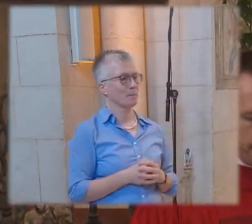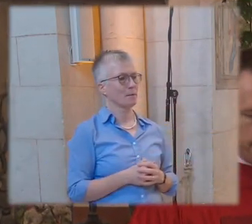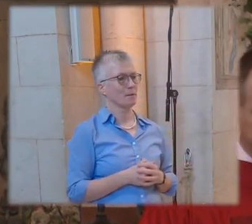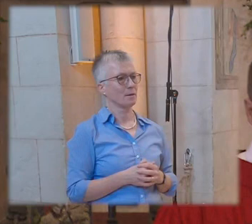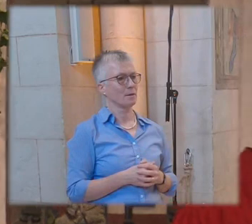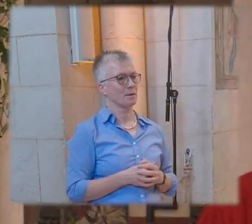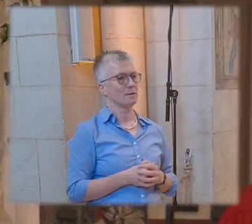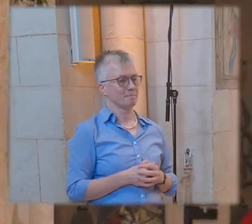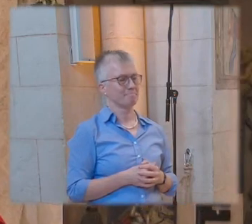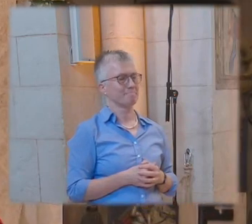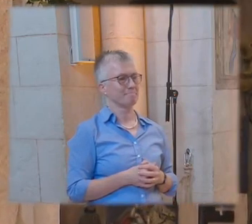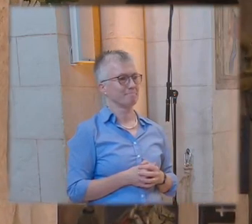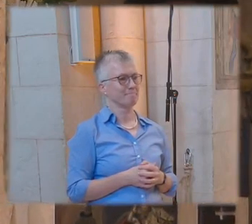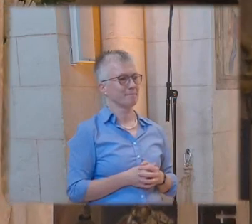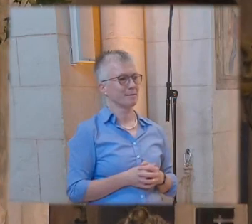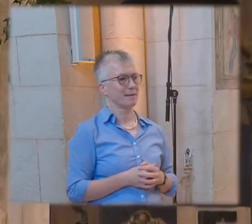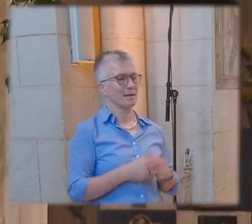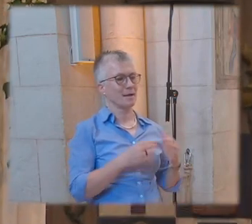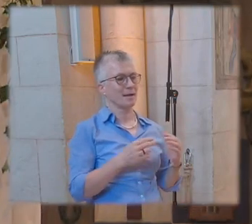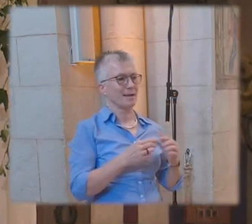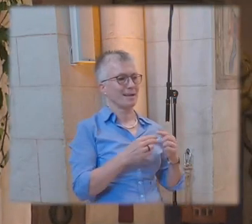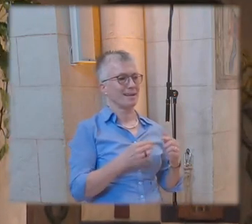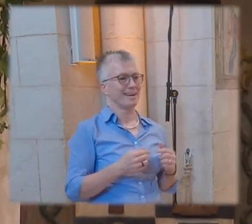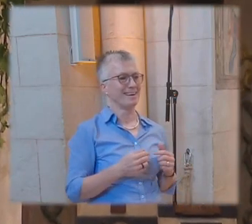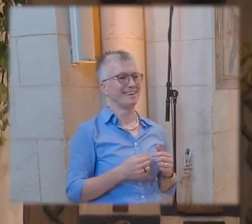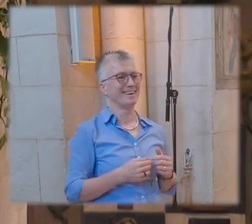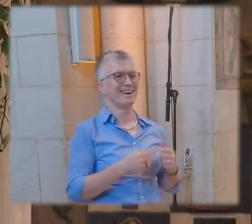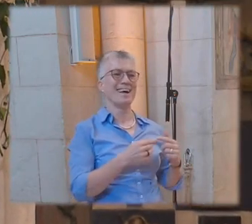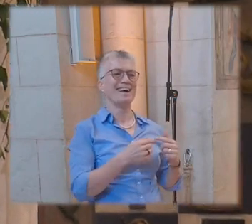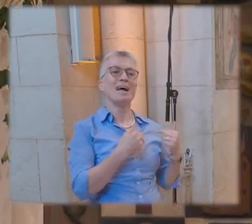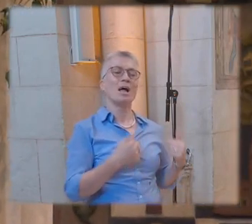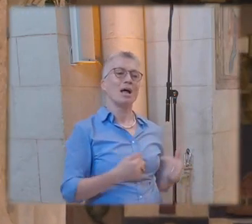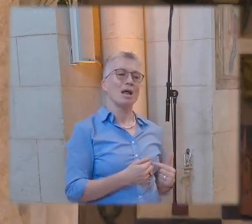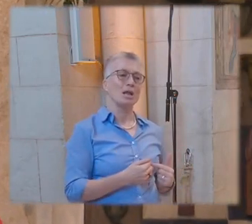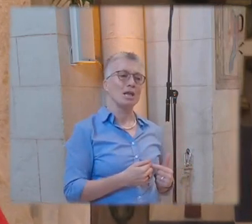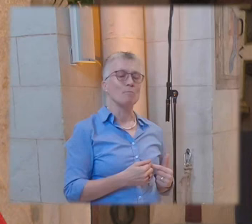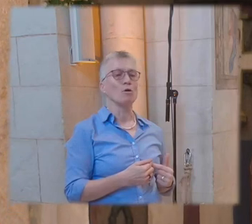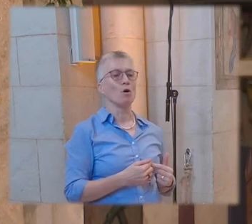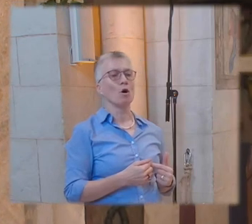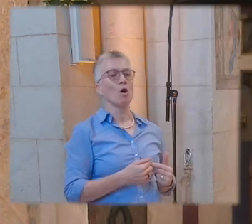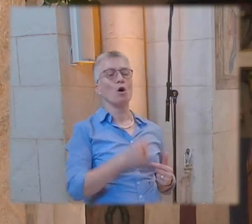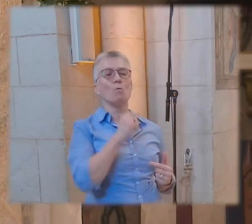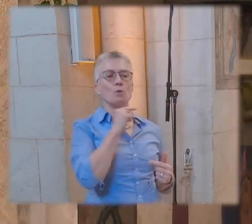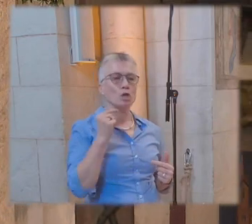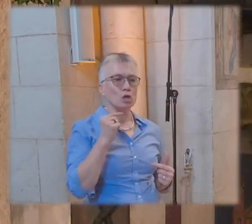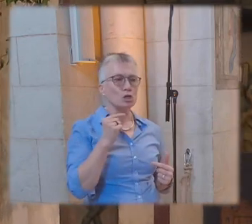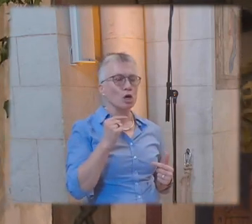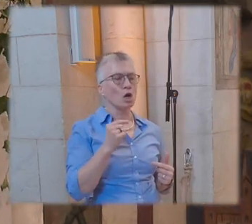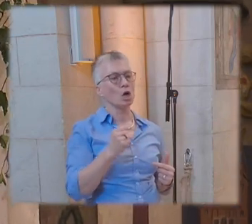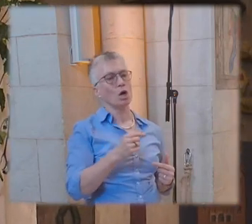Geist. Liebe Mitbrüder im diakonalen, priesterlichen und bischöflichen Amt, liebe Schwestern und